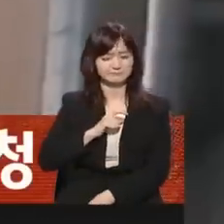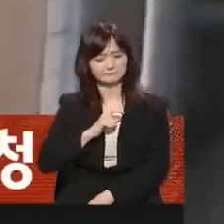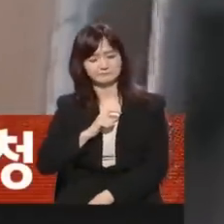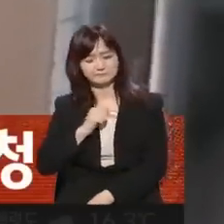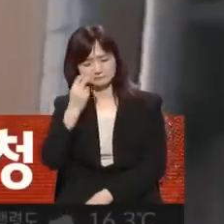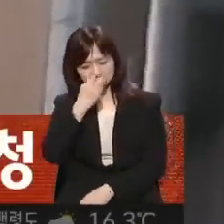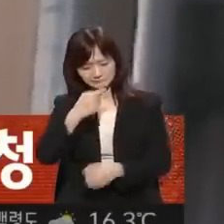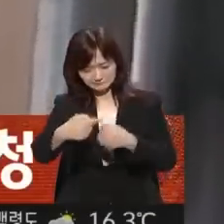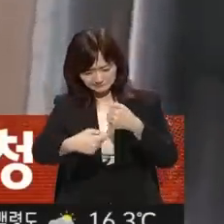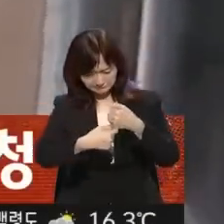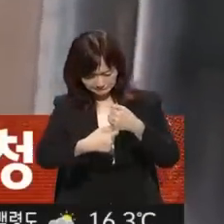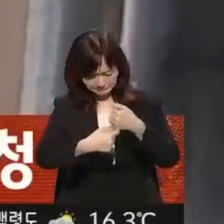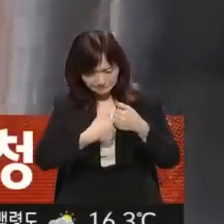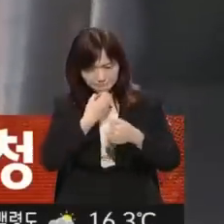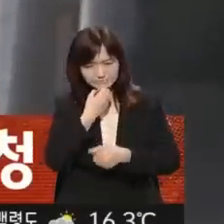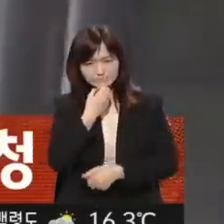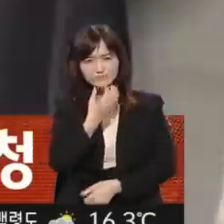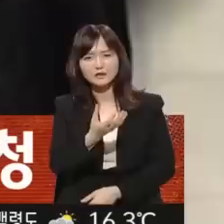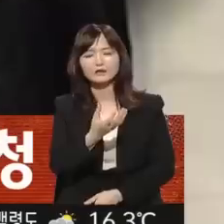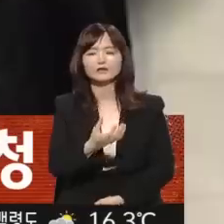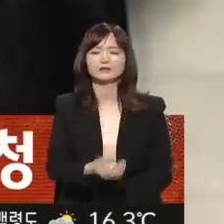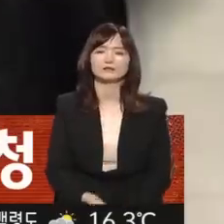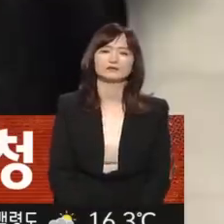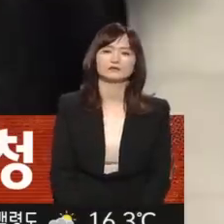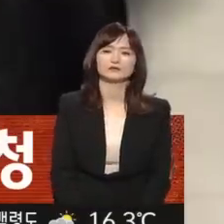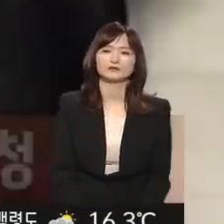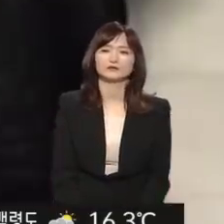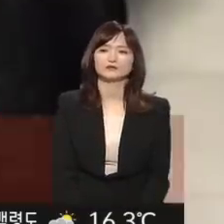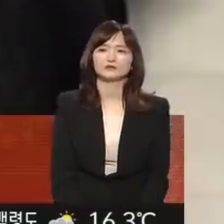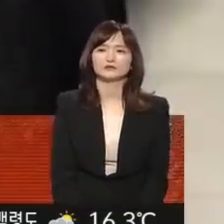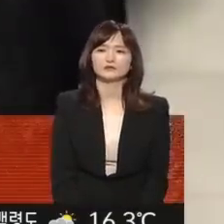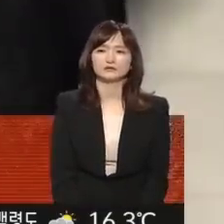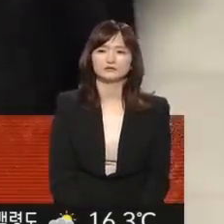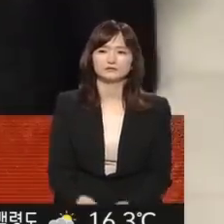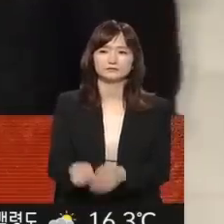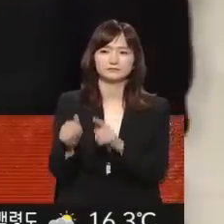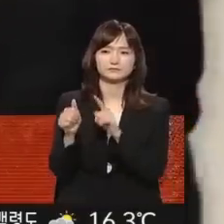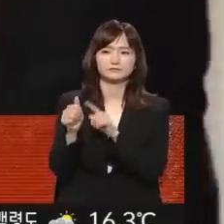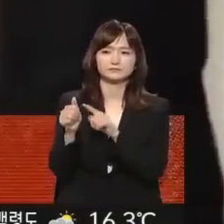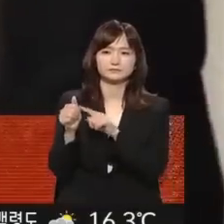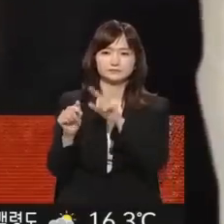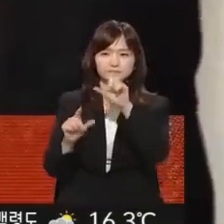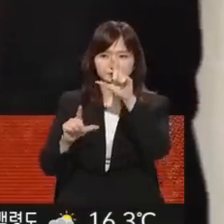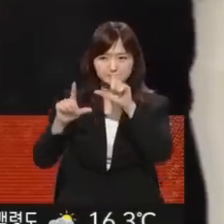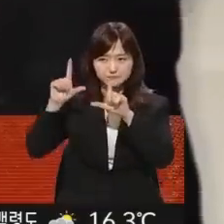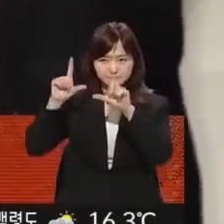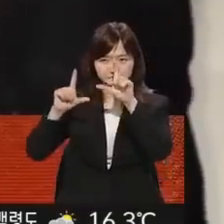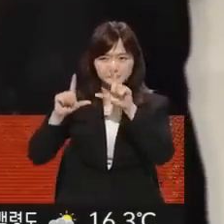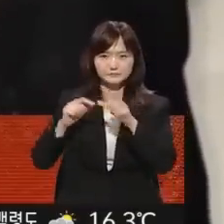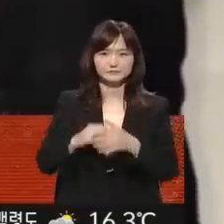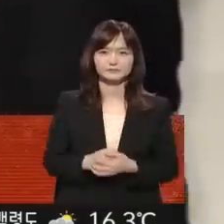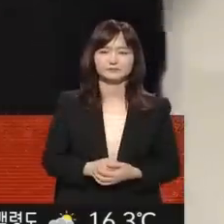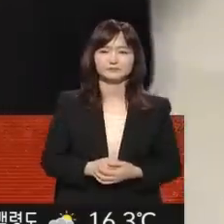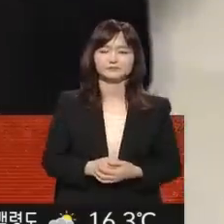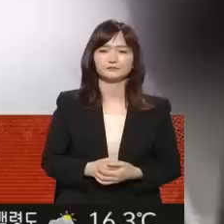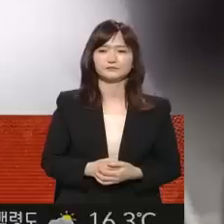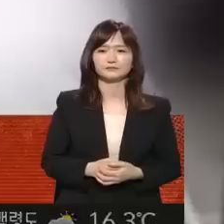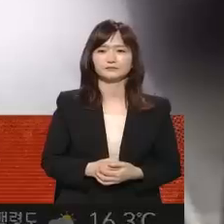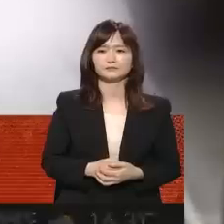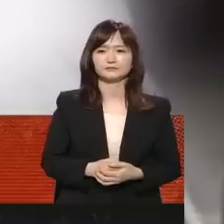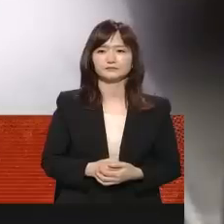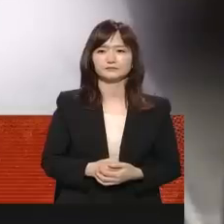경찰이 추궁하자 그제서나 자백했습니다 자 그때 그 남성의 모습 예이어서 잠깐 보고